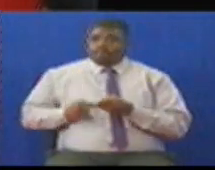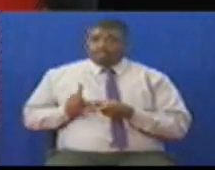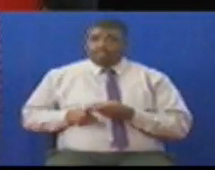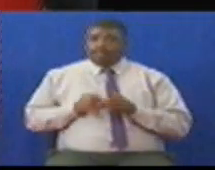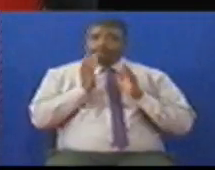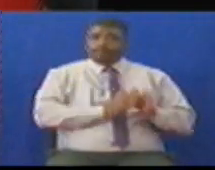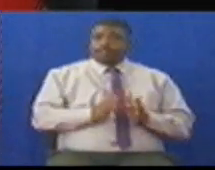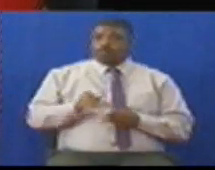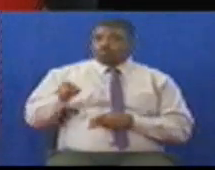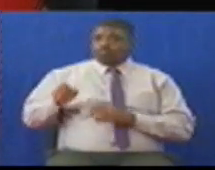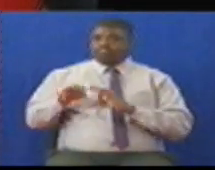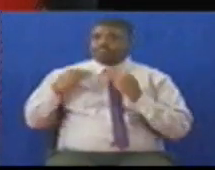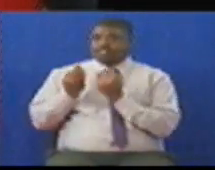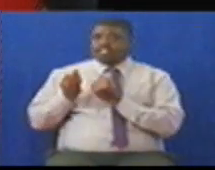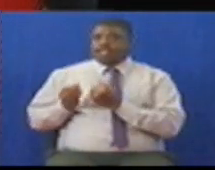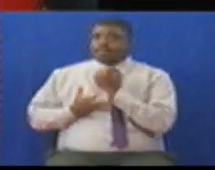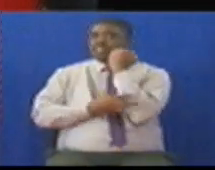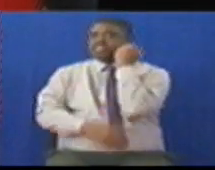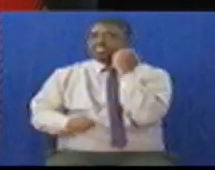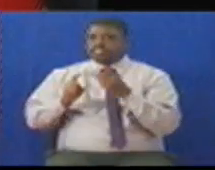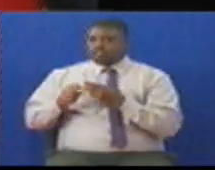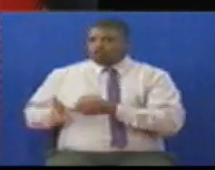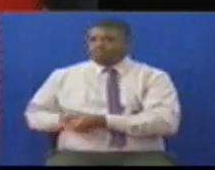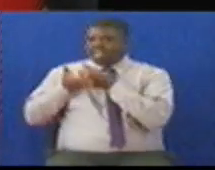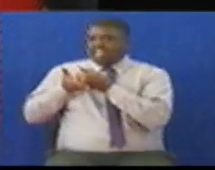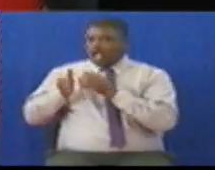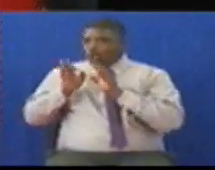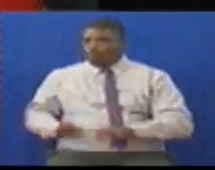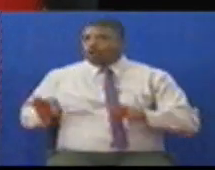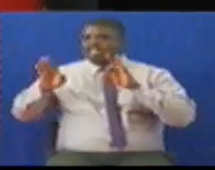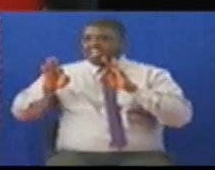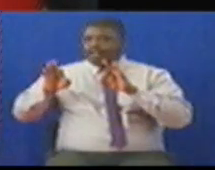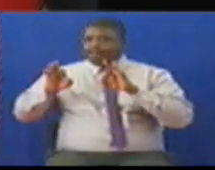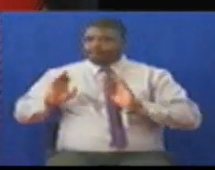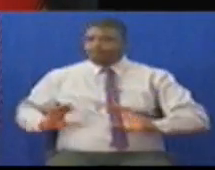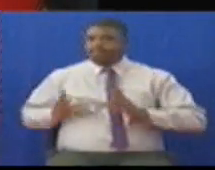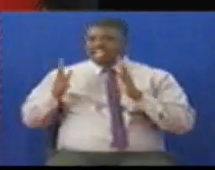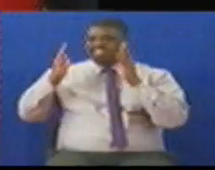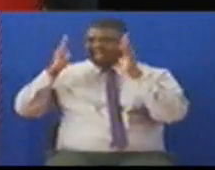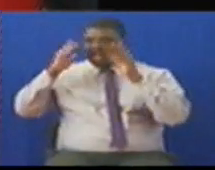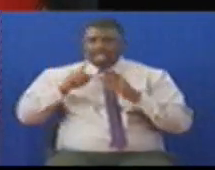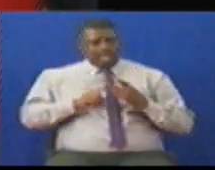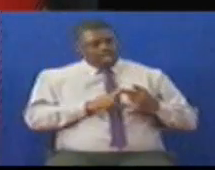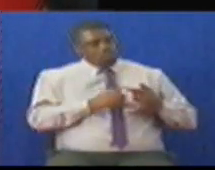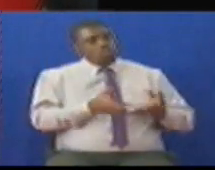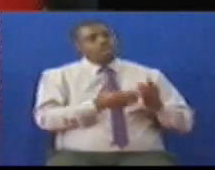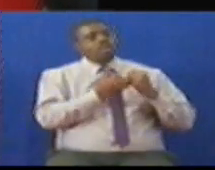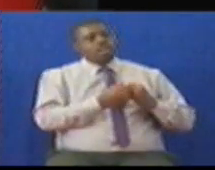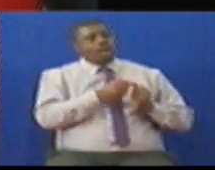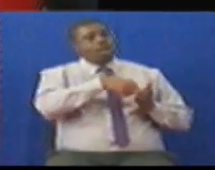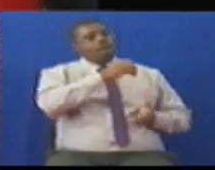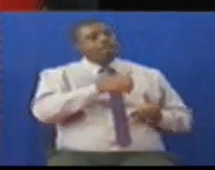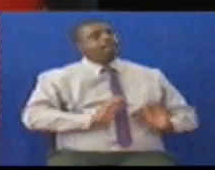mpango wa ruzuku kwa kaya maskini umesaidia kuboresha maisha ya wanufaika kwa kuwawezesha kumudu gharama mbalimbali za maisha.